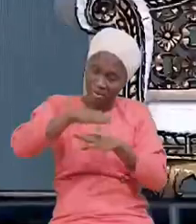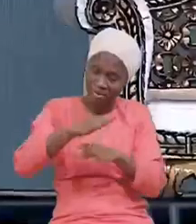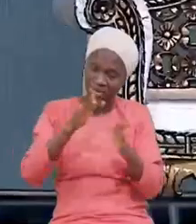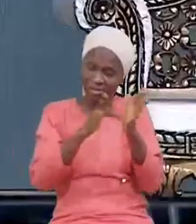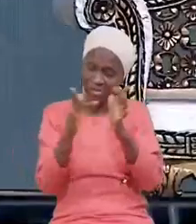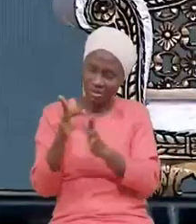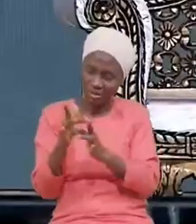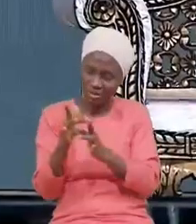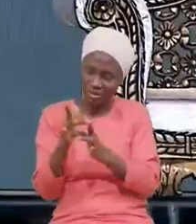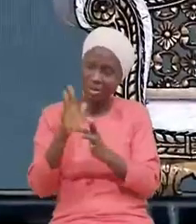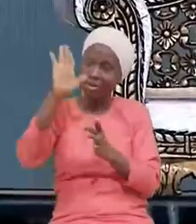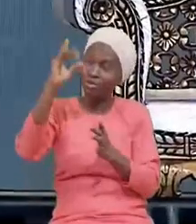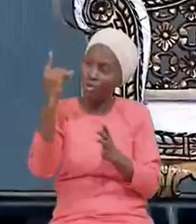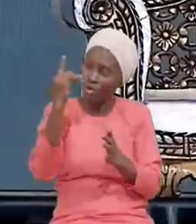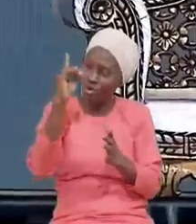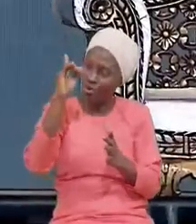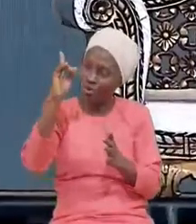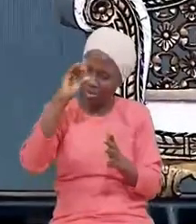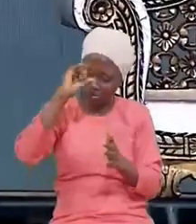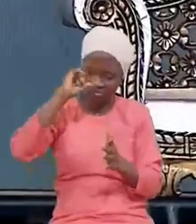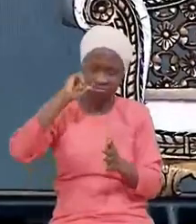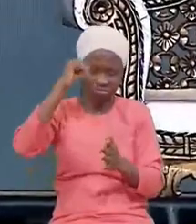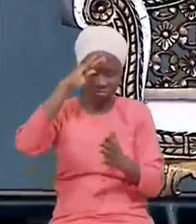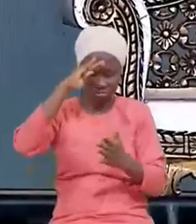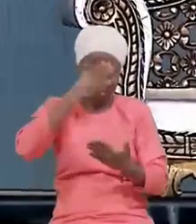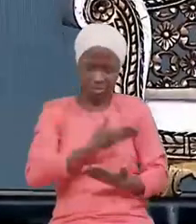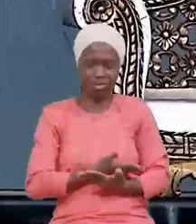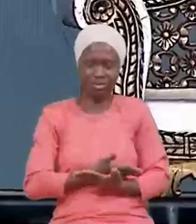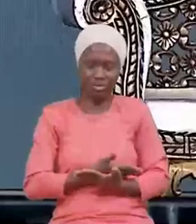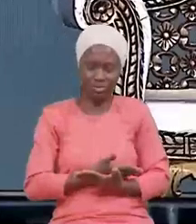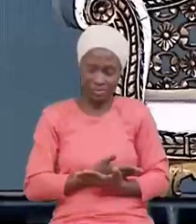pour envoyer Jésus, ton Fils unique.